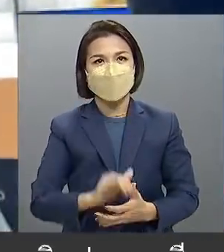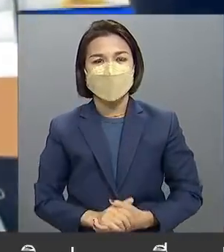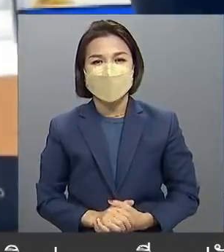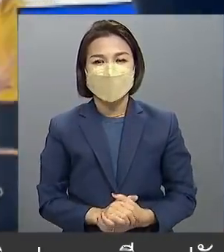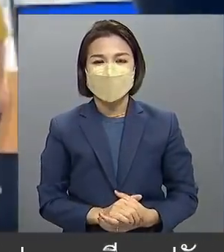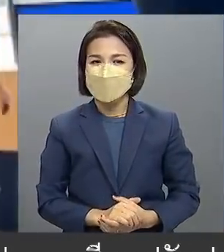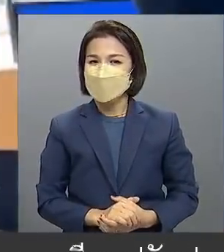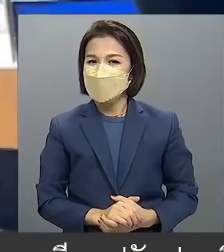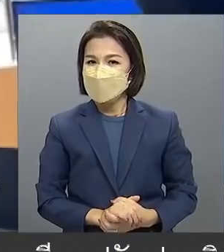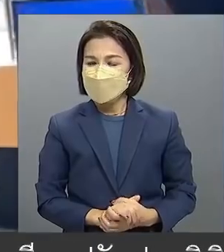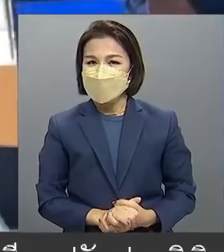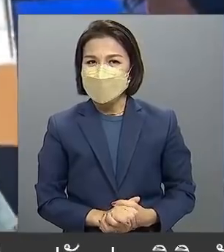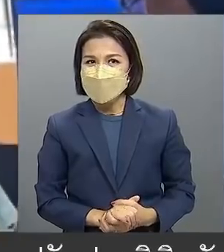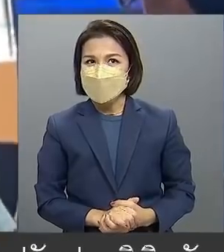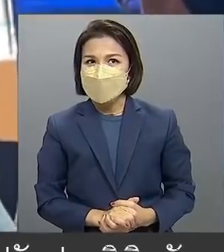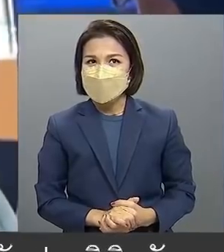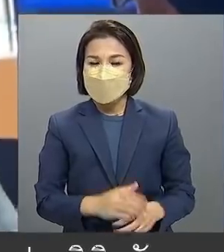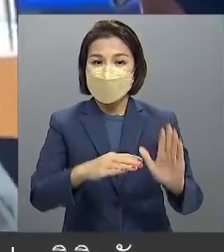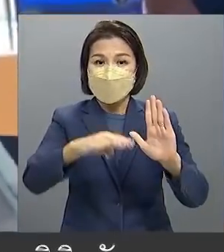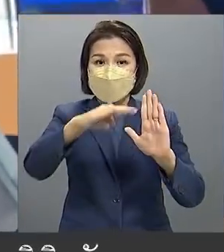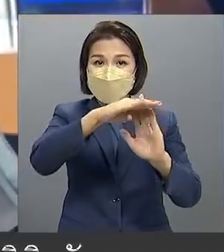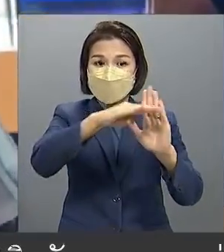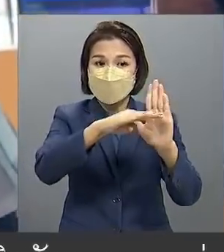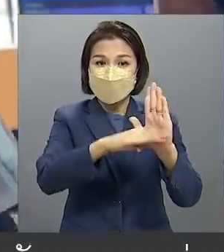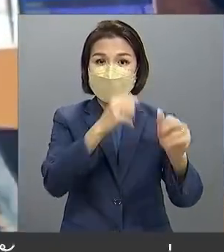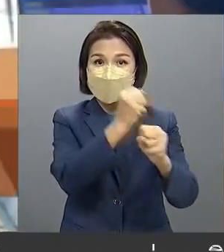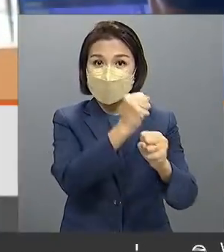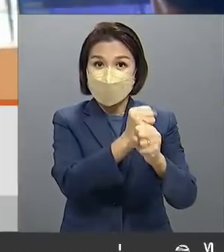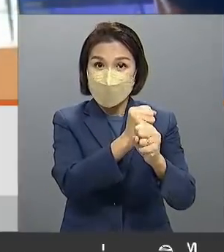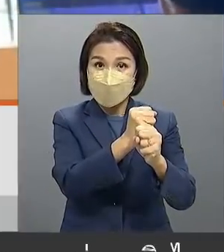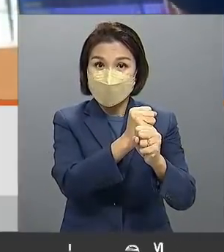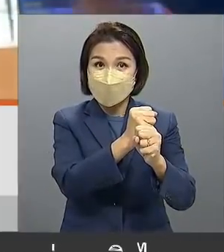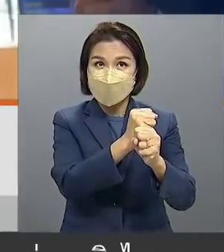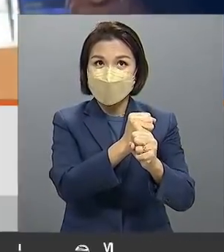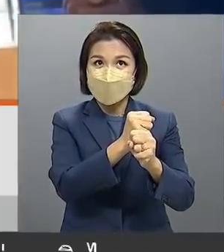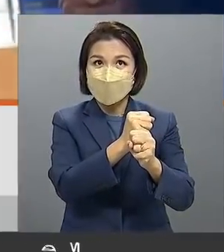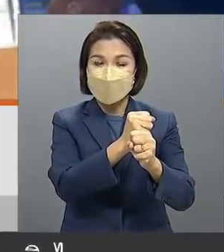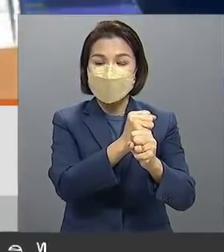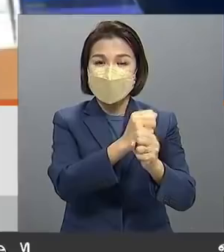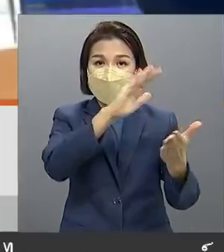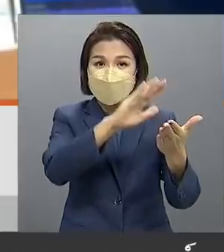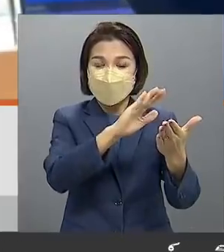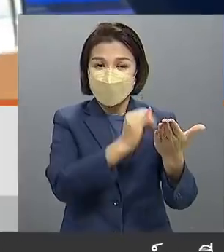มาเป็นขั้นตอนการปฏิบัติก็ถือว่ายังไม่ได้มีผลอะไรก็ถูกแล้วใครการประชุม